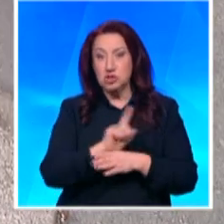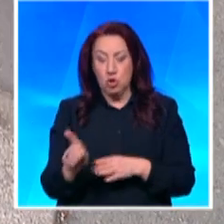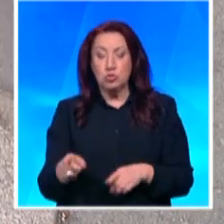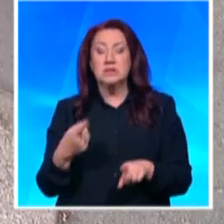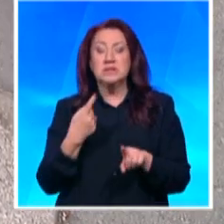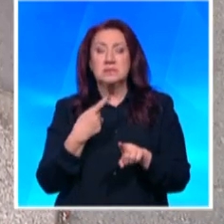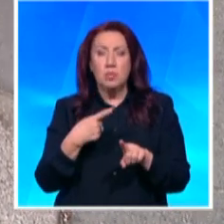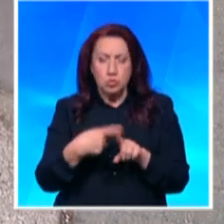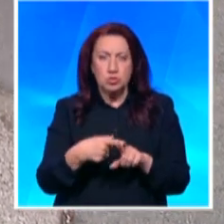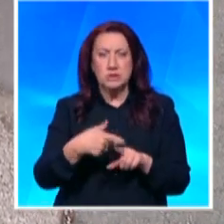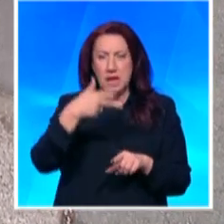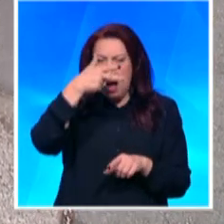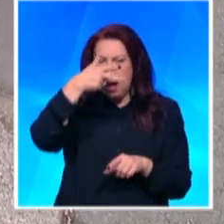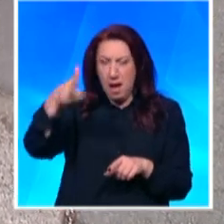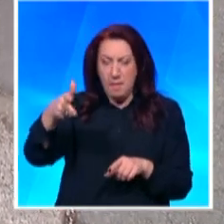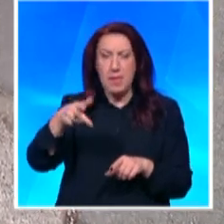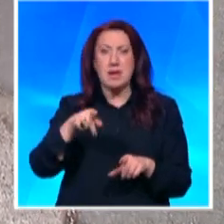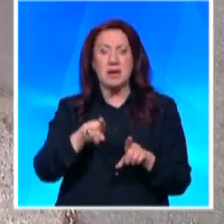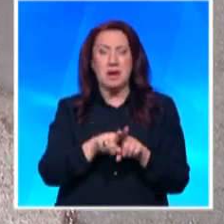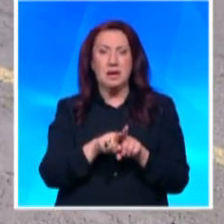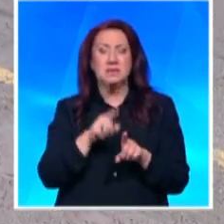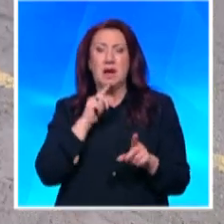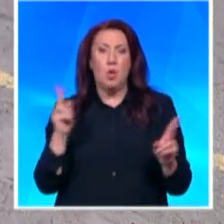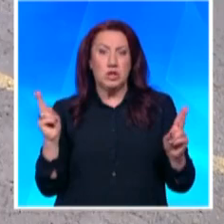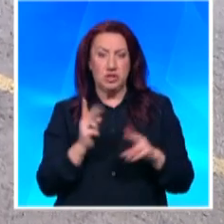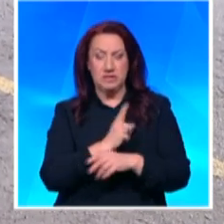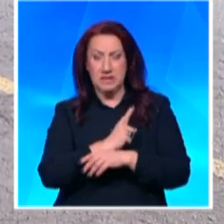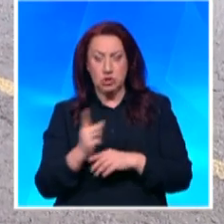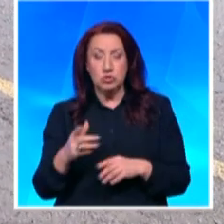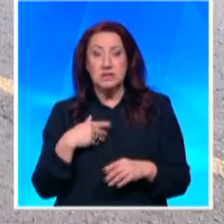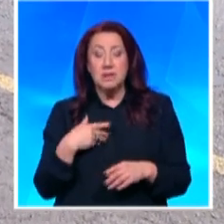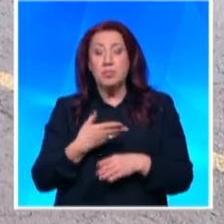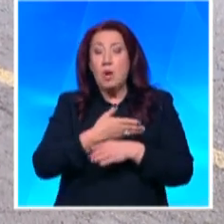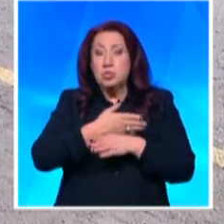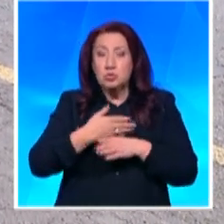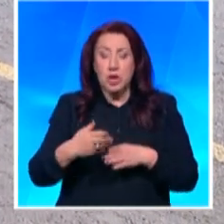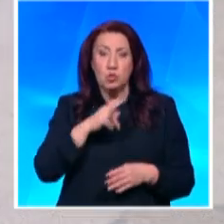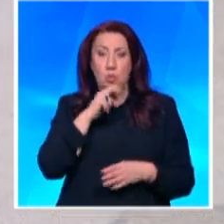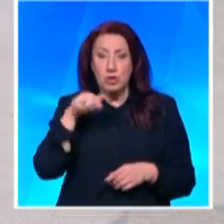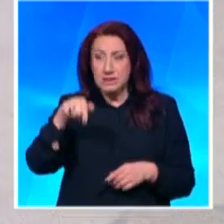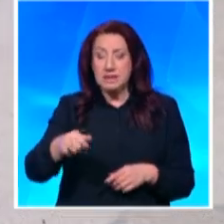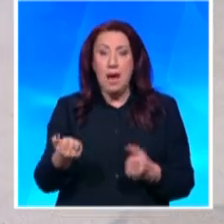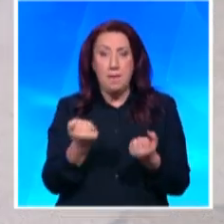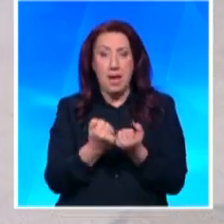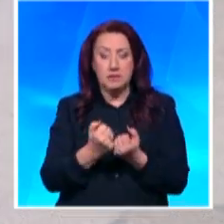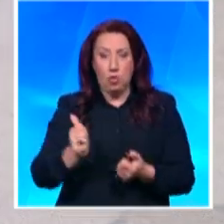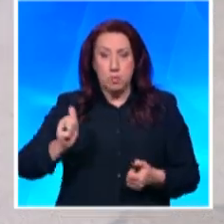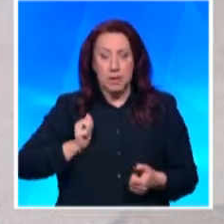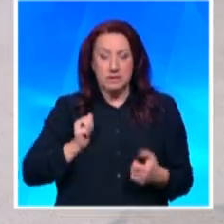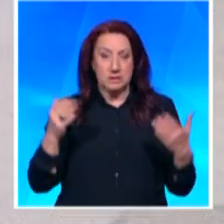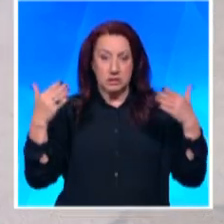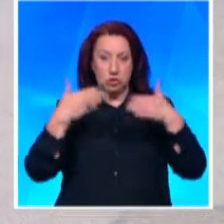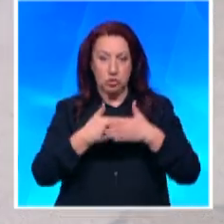за ограничаване на скоростта. Искаме постоянен патрул, който да патрулира тук нощно време. Ние категорично няма